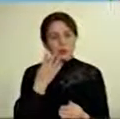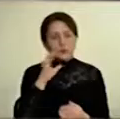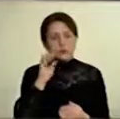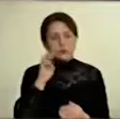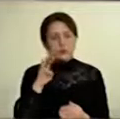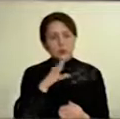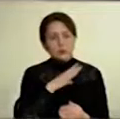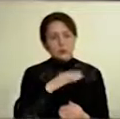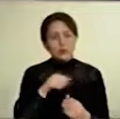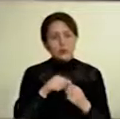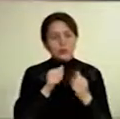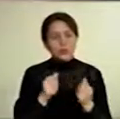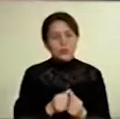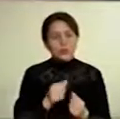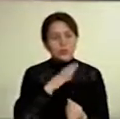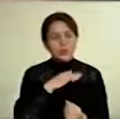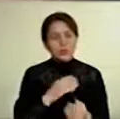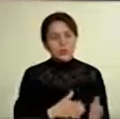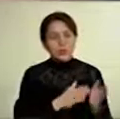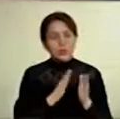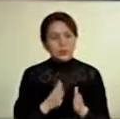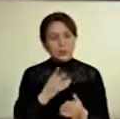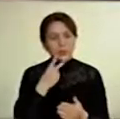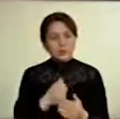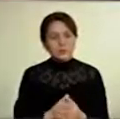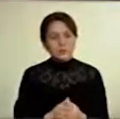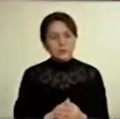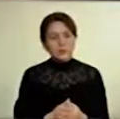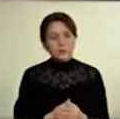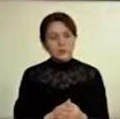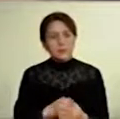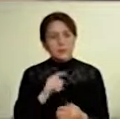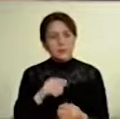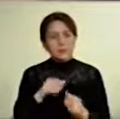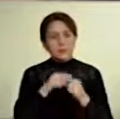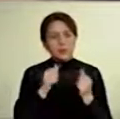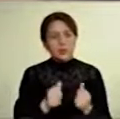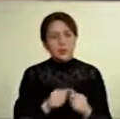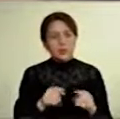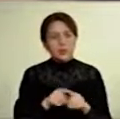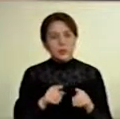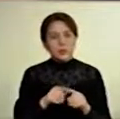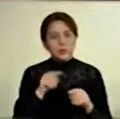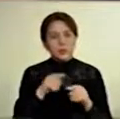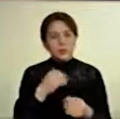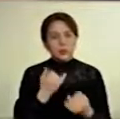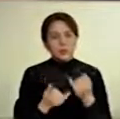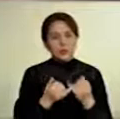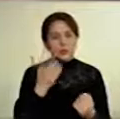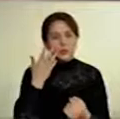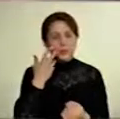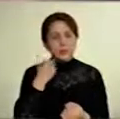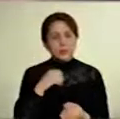bo'lgan shakl ekan. Endi navbatdagi shaklga e'tibor qiling. Bu shaklimizda ham esa mana bu sariq rangdagi